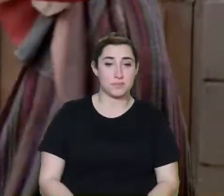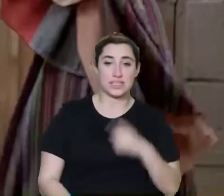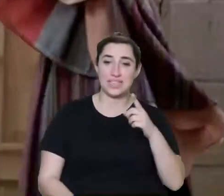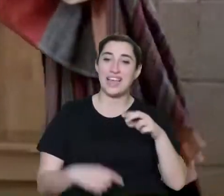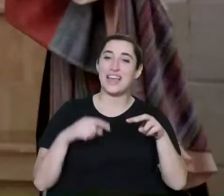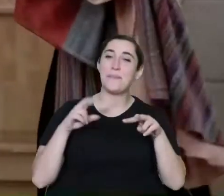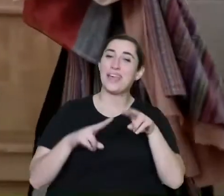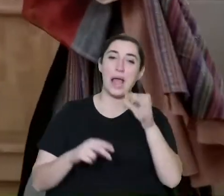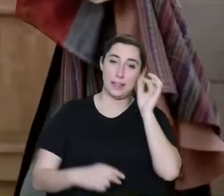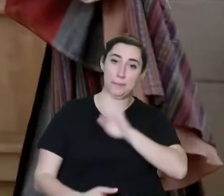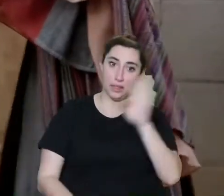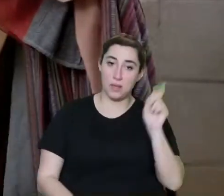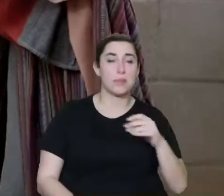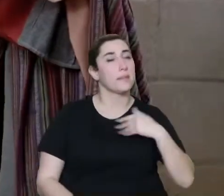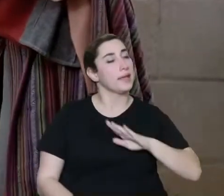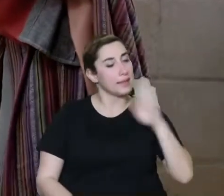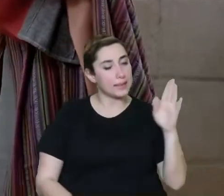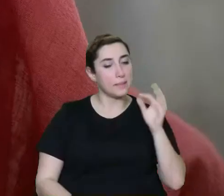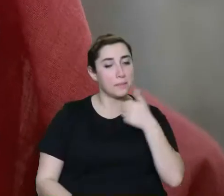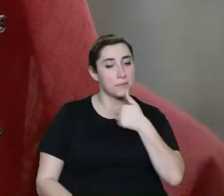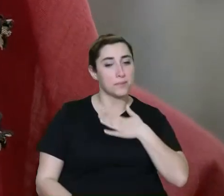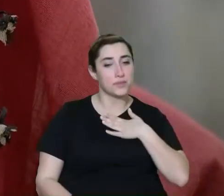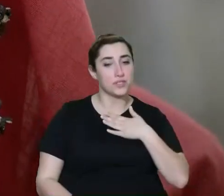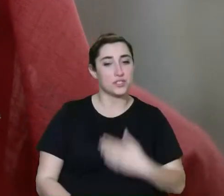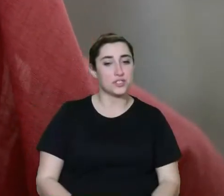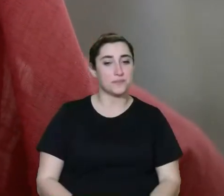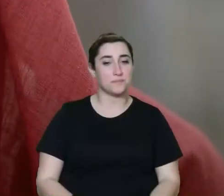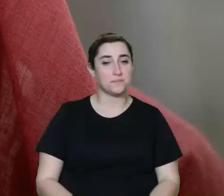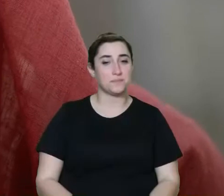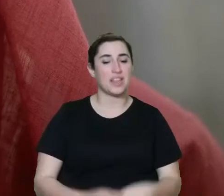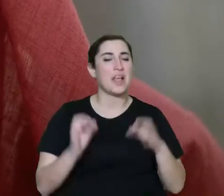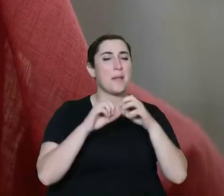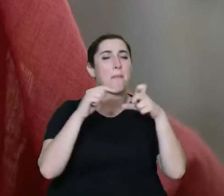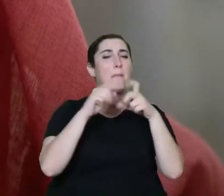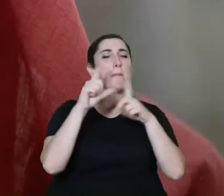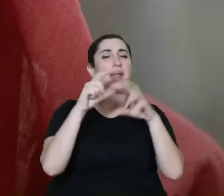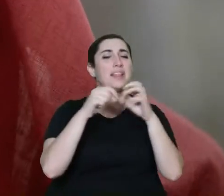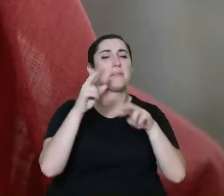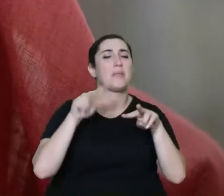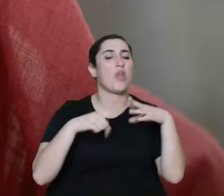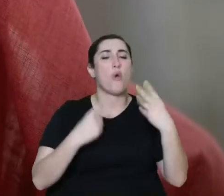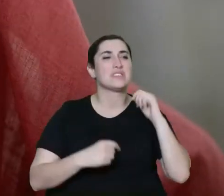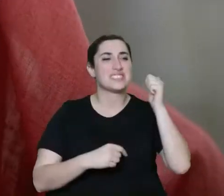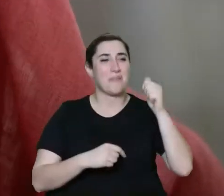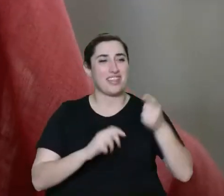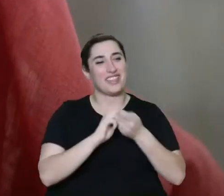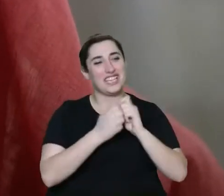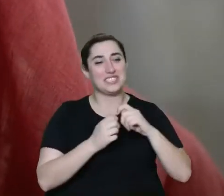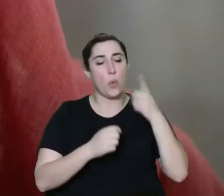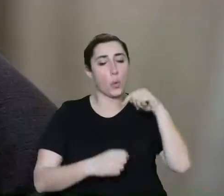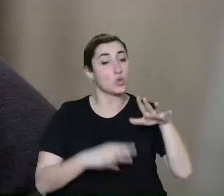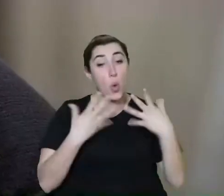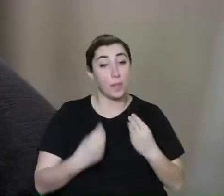Vardın mı Kel Efendi? Vardım babacığım. Bedbin olmuşsun der babacığım. Mevsimden olsa gerektir